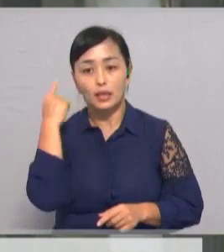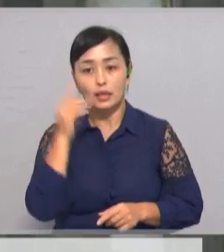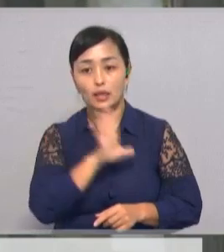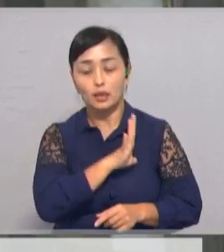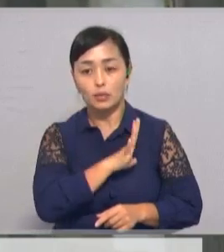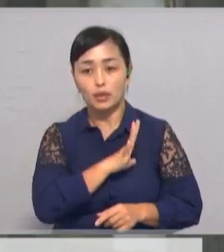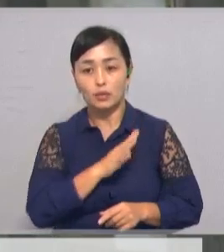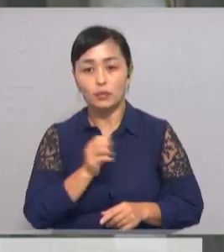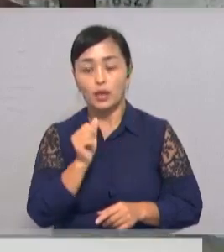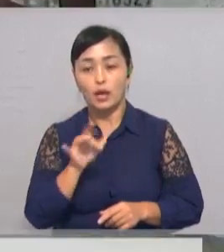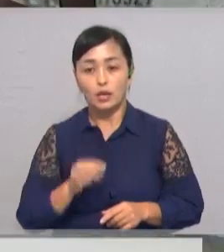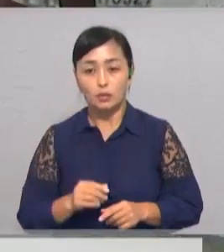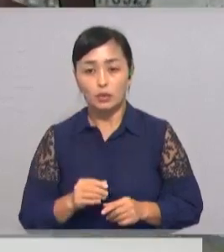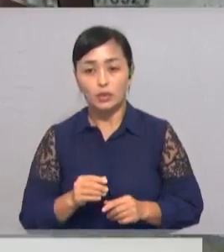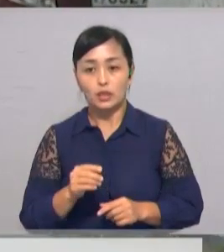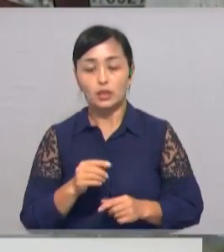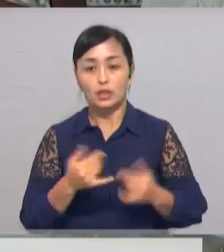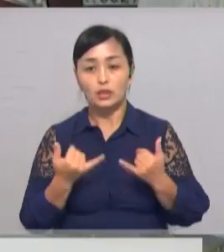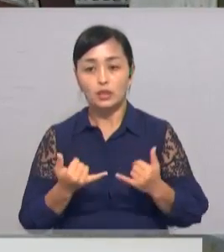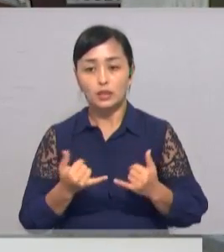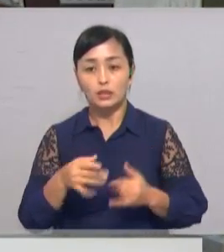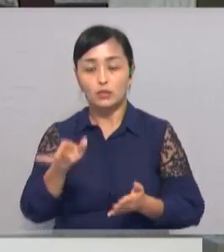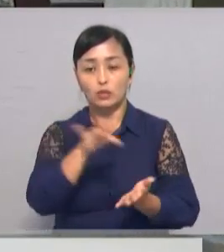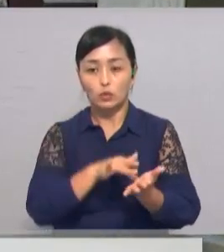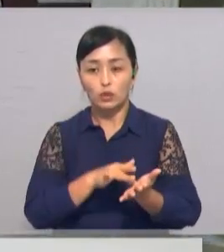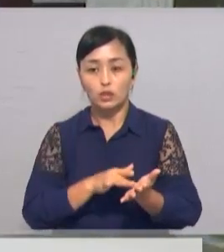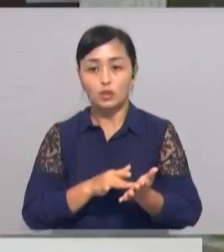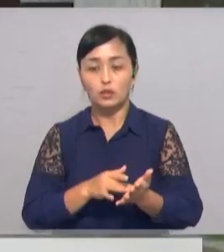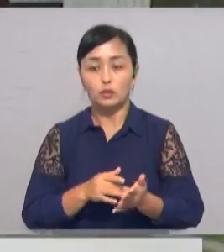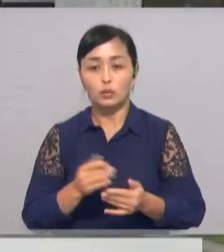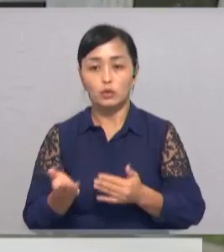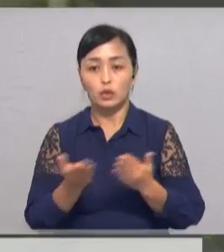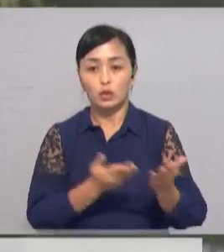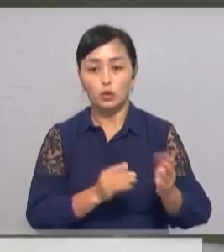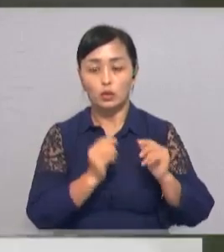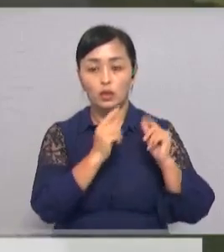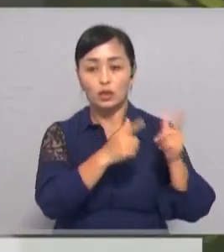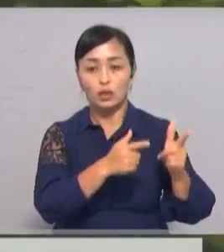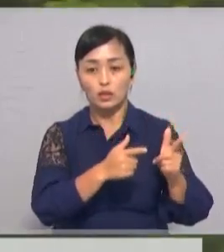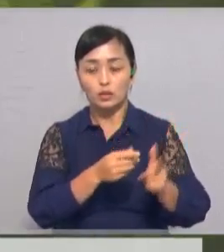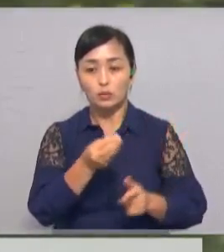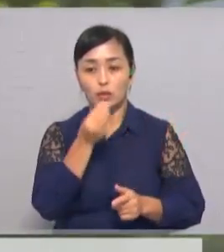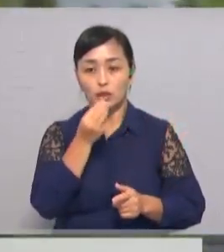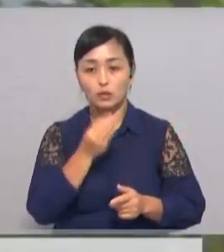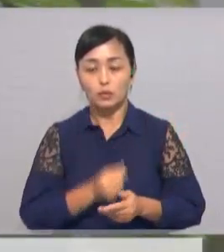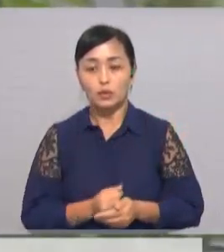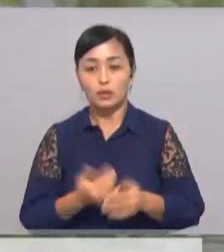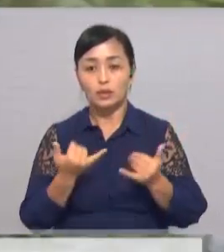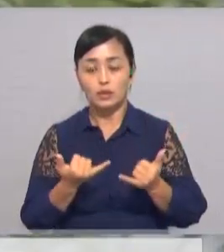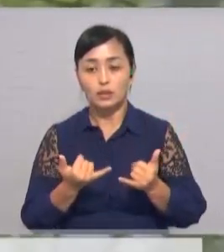обрабатывающей промышленности 54 предприятия города выпускают продукцию на стабильный экспорт. Проведена работа по